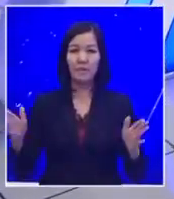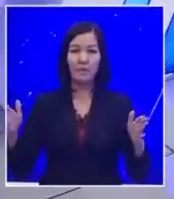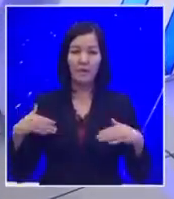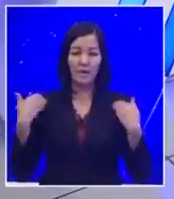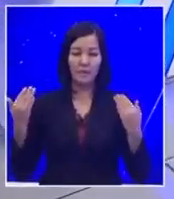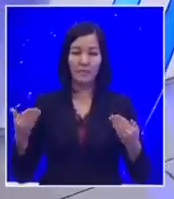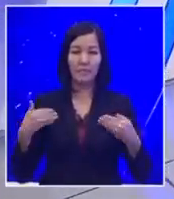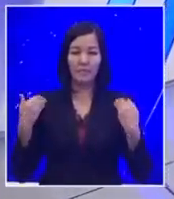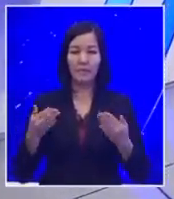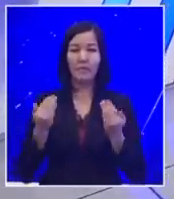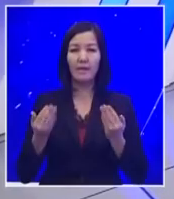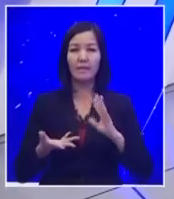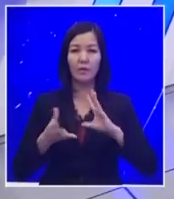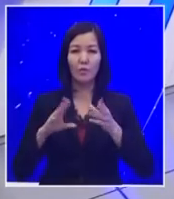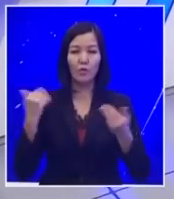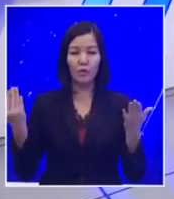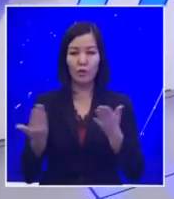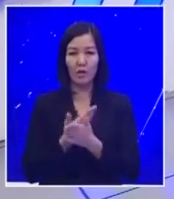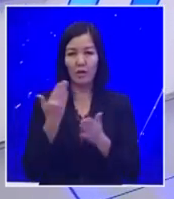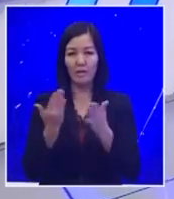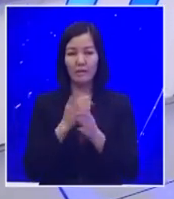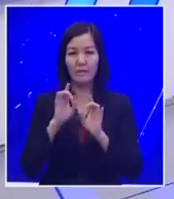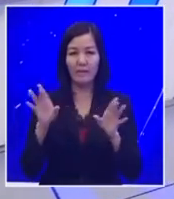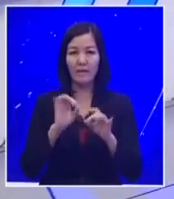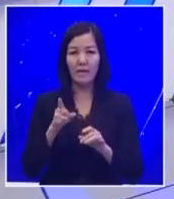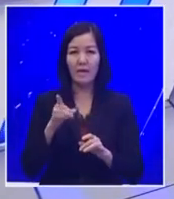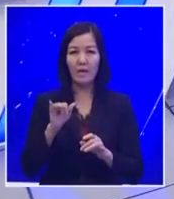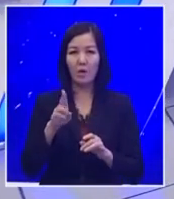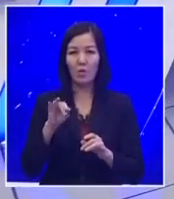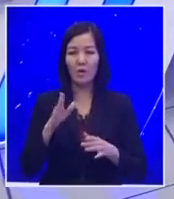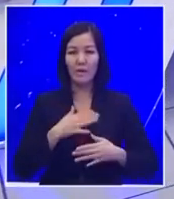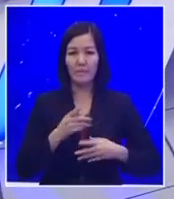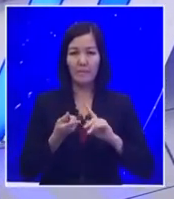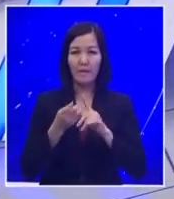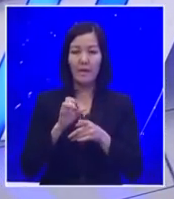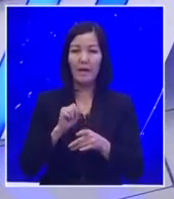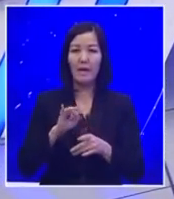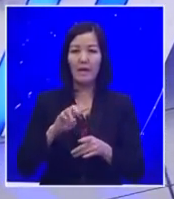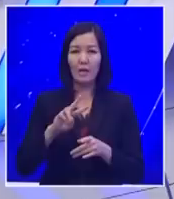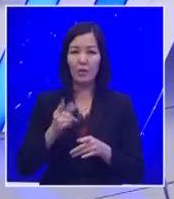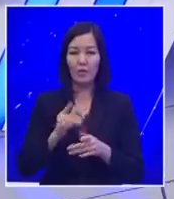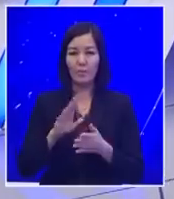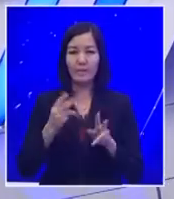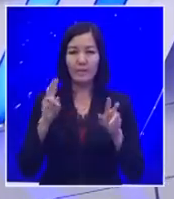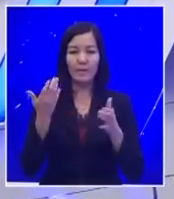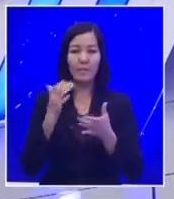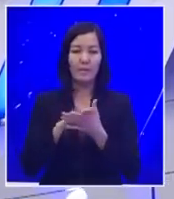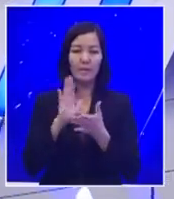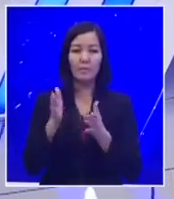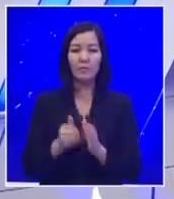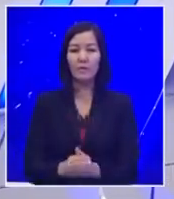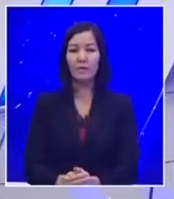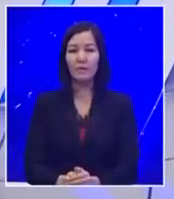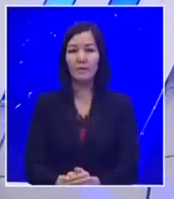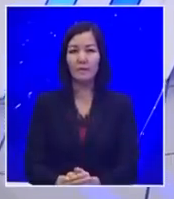Армысыздар, аймақтың басты арнасында қорытынды жаңалықтар студияда ақпараттар легімен Гауһар Мұса, Суыт ауданында Айгүл Жұмаш қазы. Қымбатты көрермен, бүгін